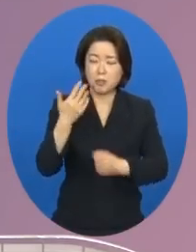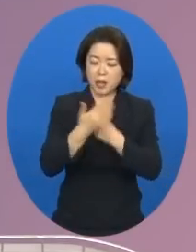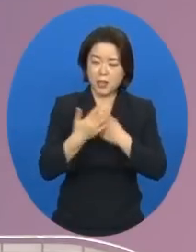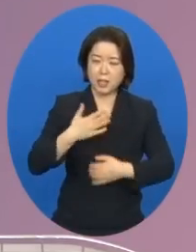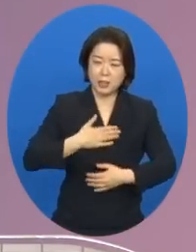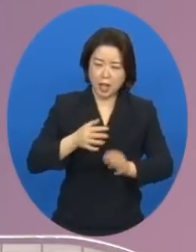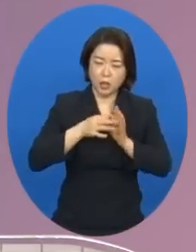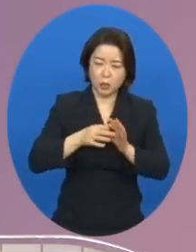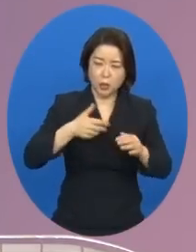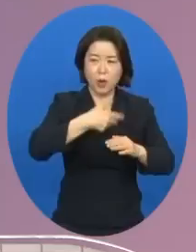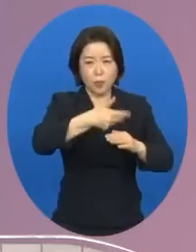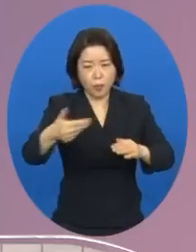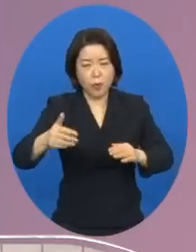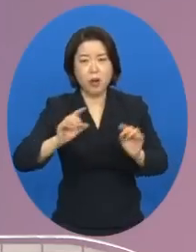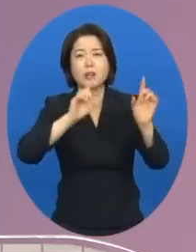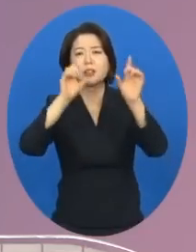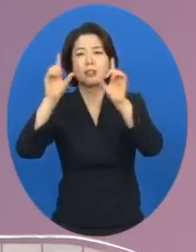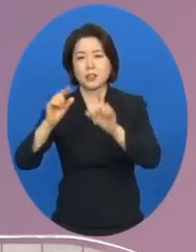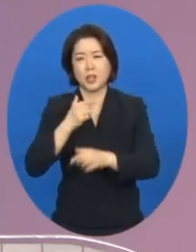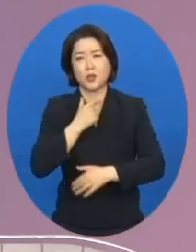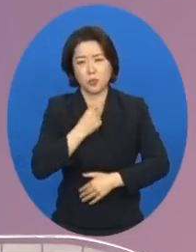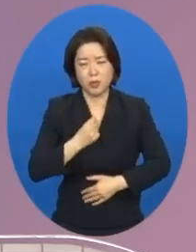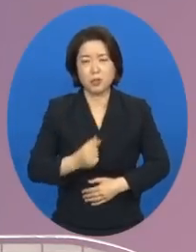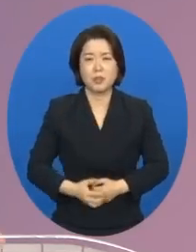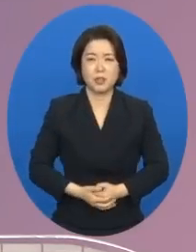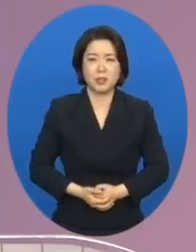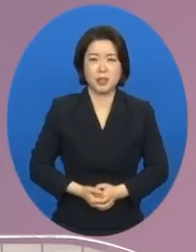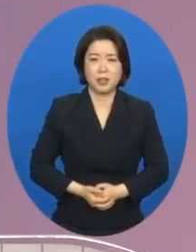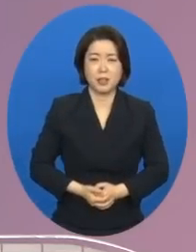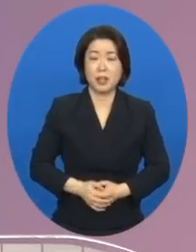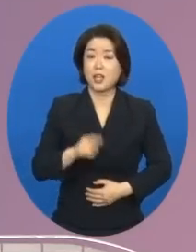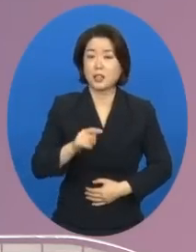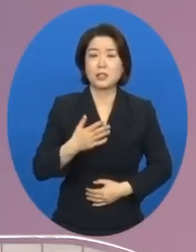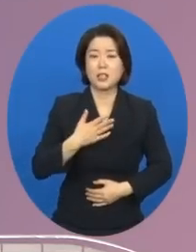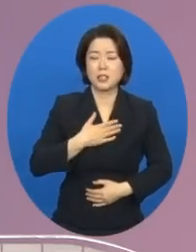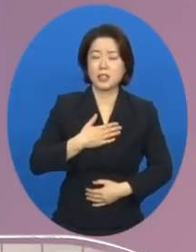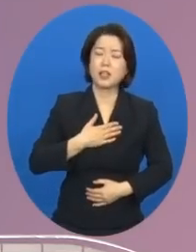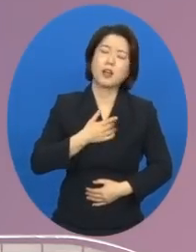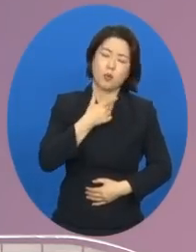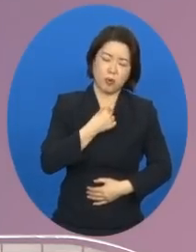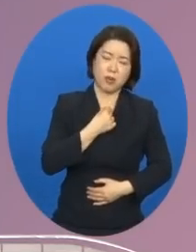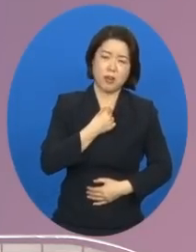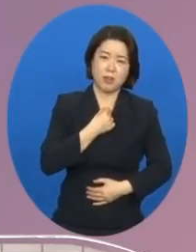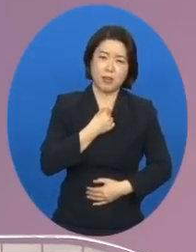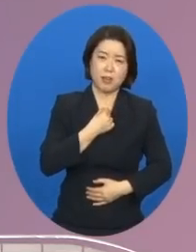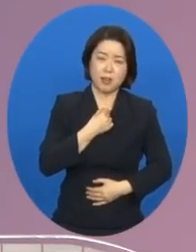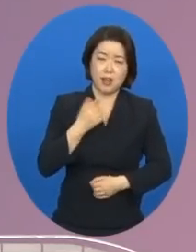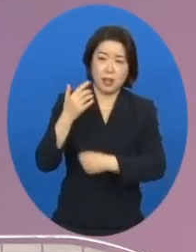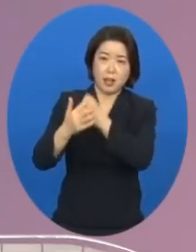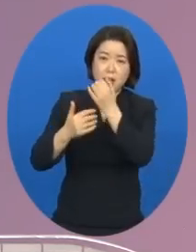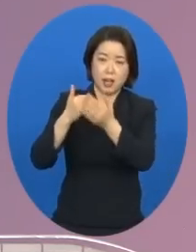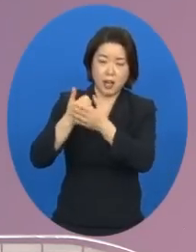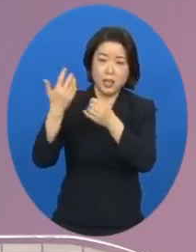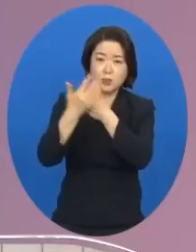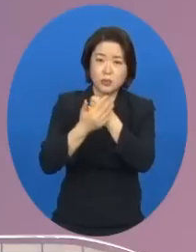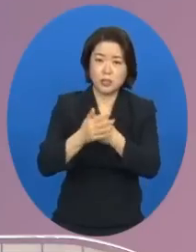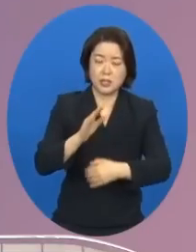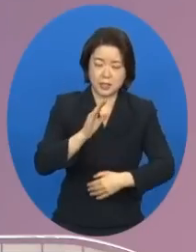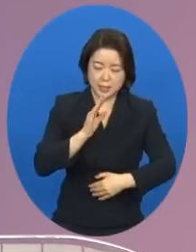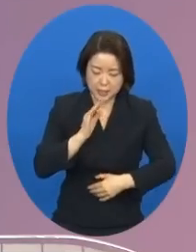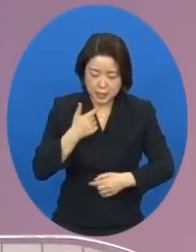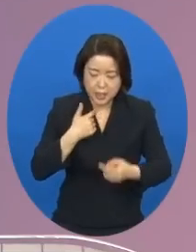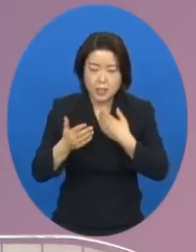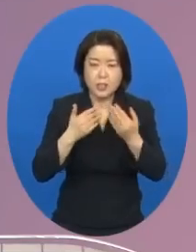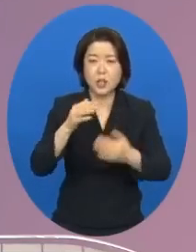통하여 흘러 넘치는 삶을 살기를 원합니다. 그게 제가 원하는 것입니다. 하나님의 은혜에 진정한 체험이